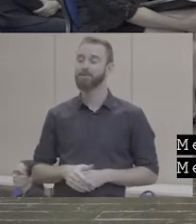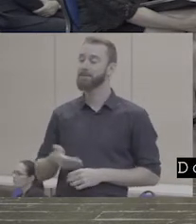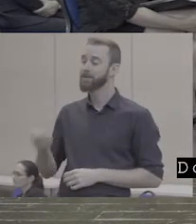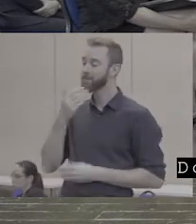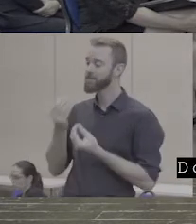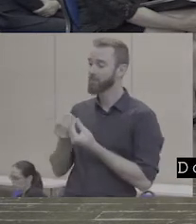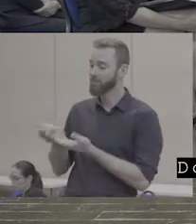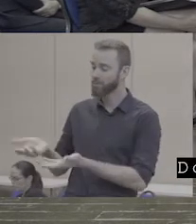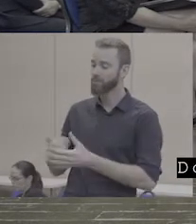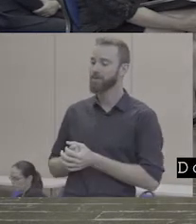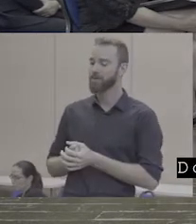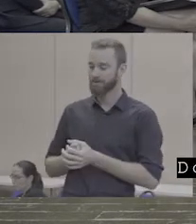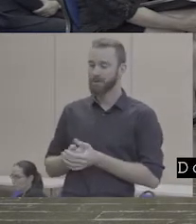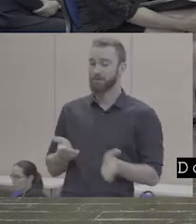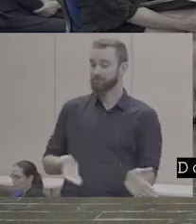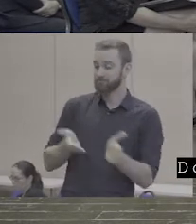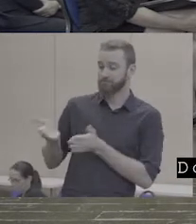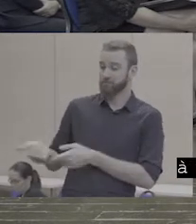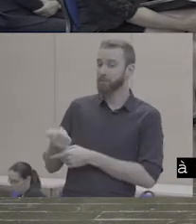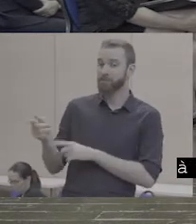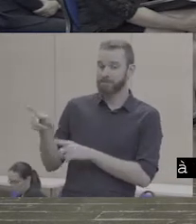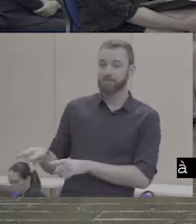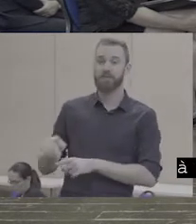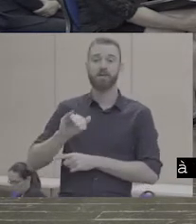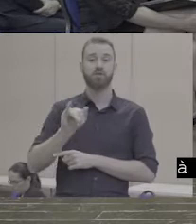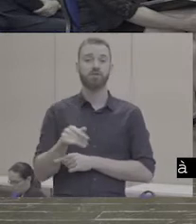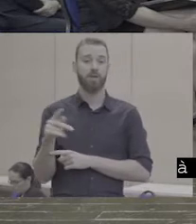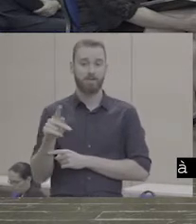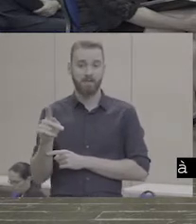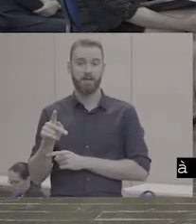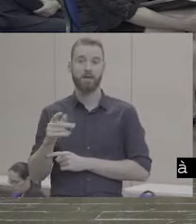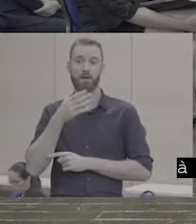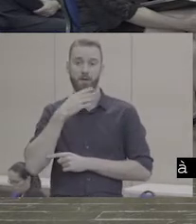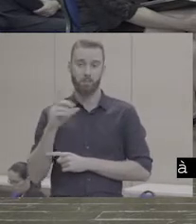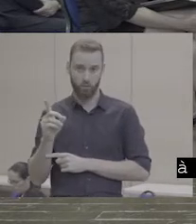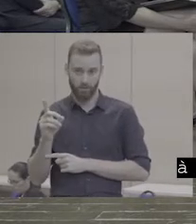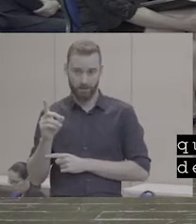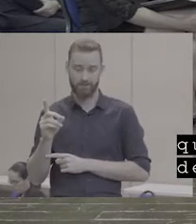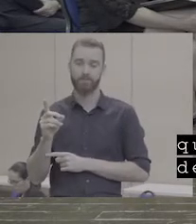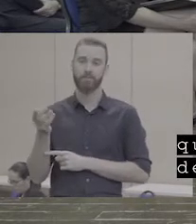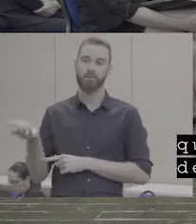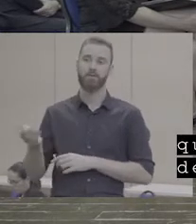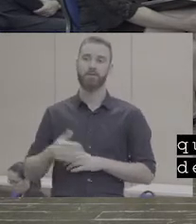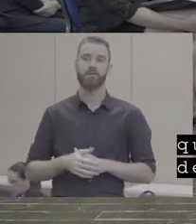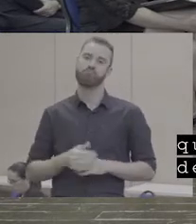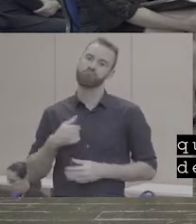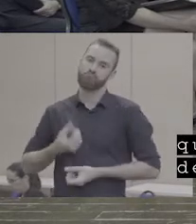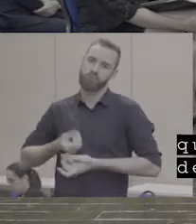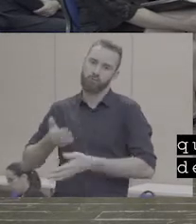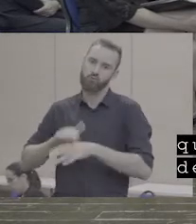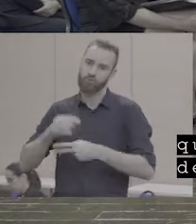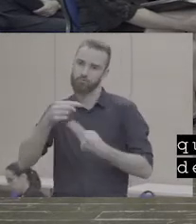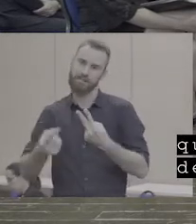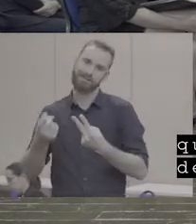Merci beaucoup. Donc, je vais laisser la parole à M. Jean-Pascal Beaudoin, qui va